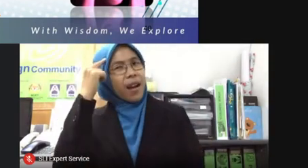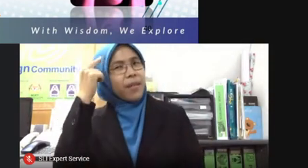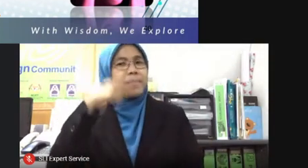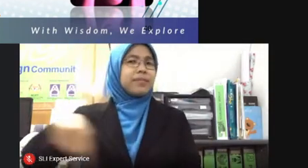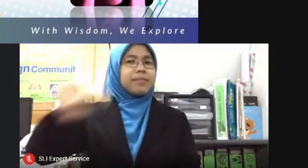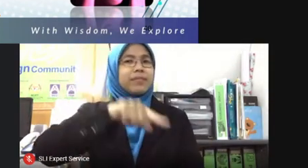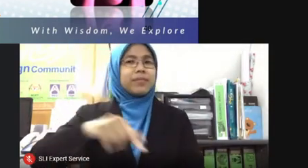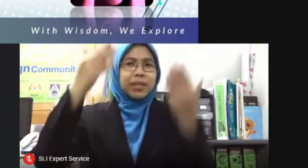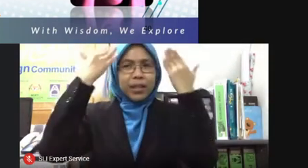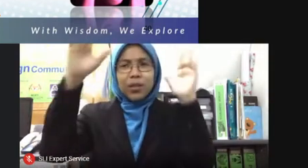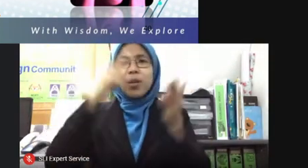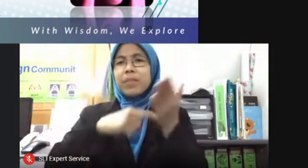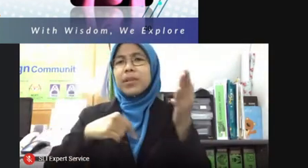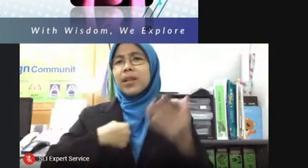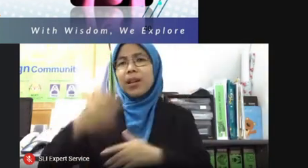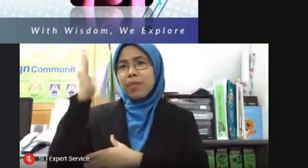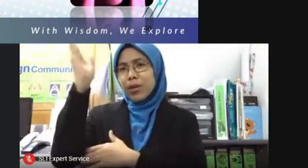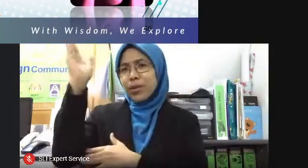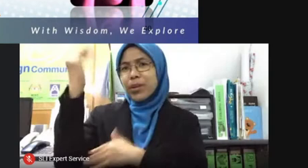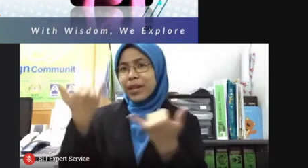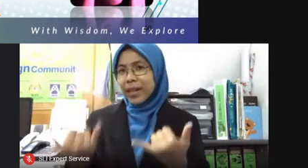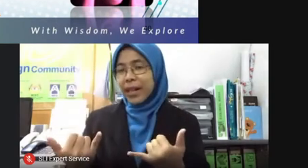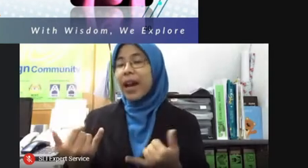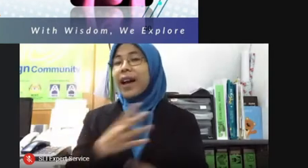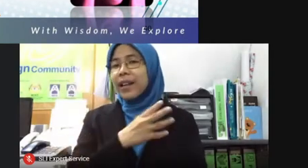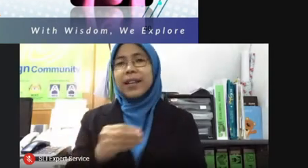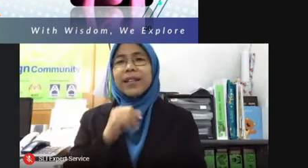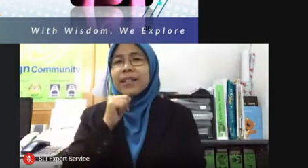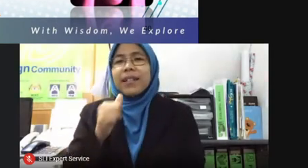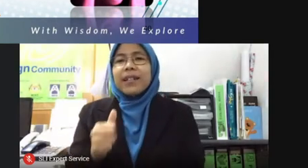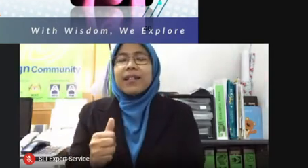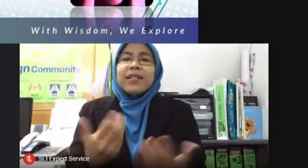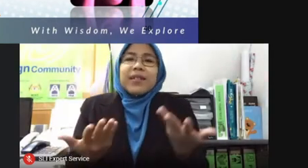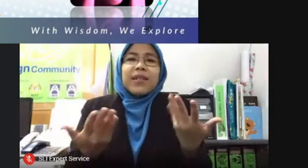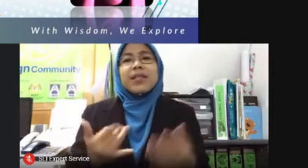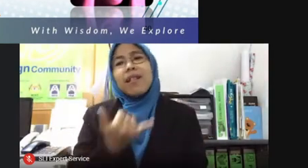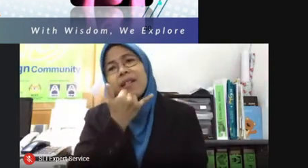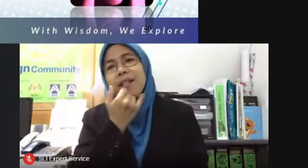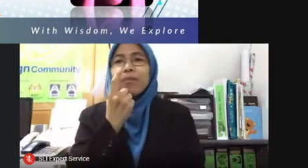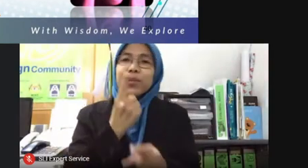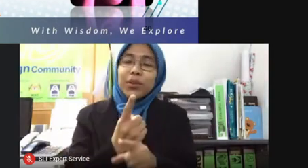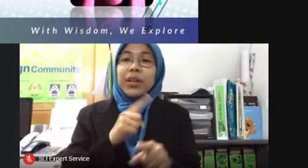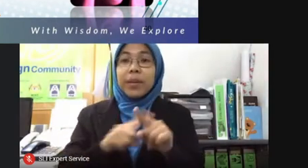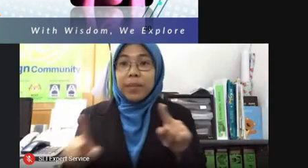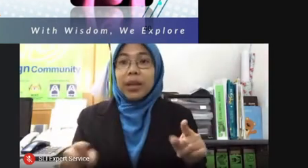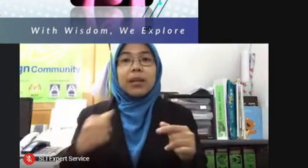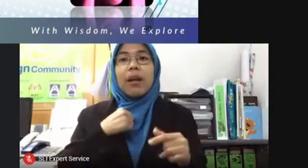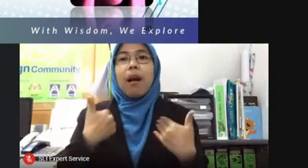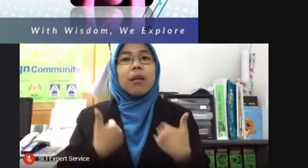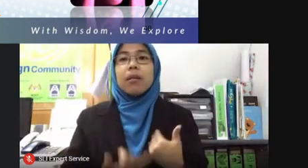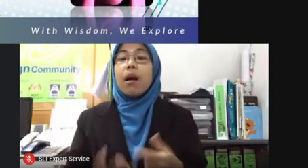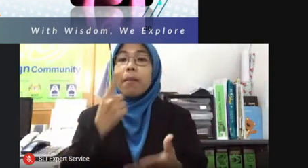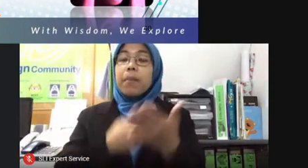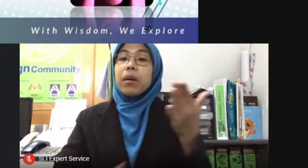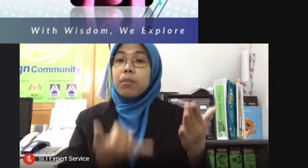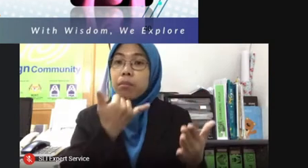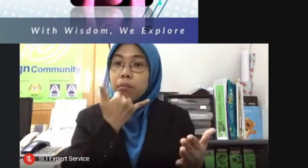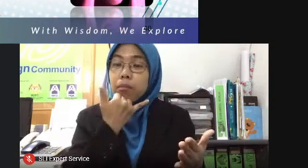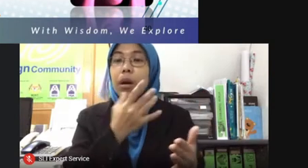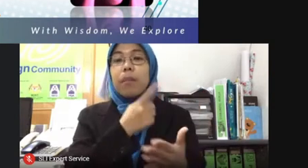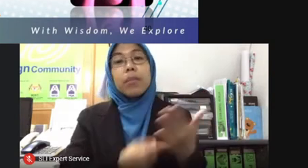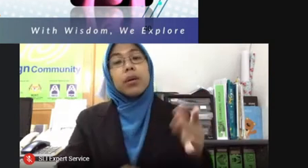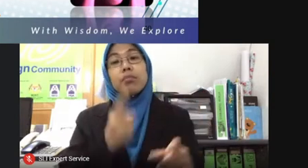penonton tak tahu pun apa benda yang saya nak present. So tak kira lah salah ke betul ke, there is no right, there is no wrong, it's just a